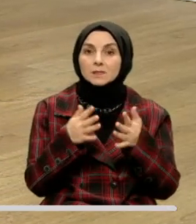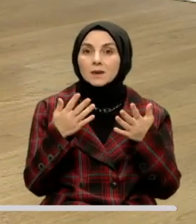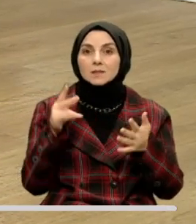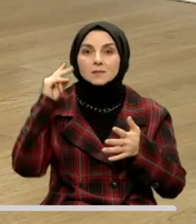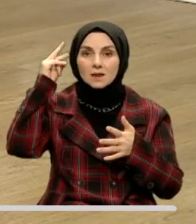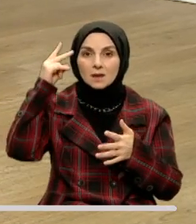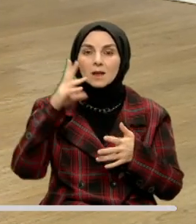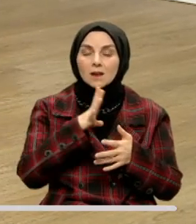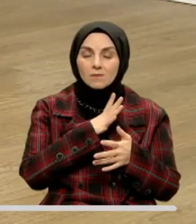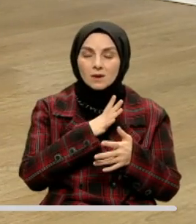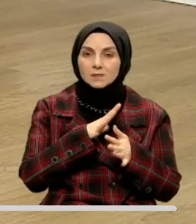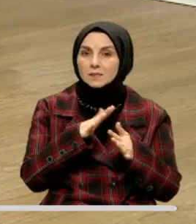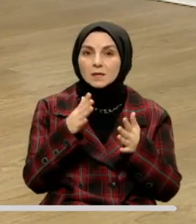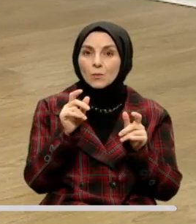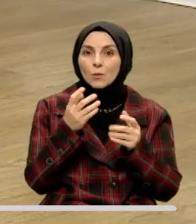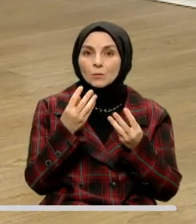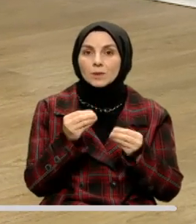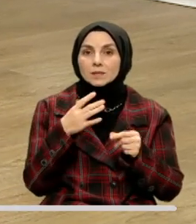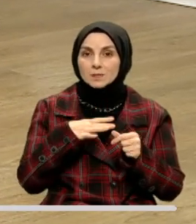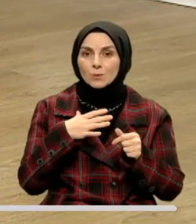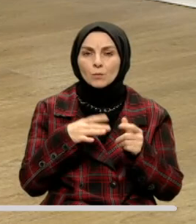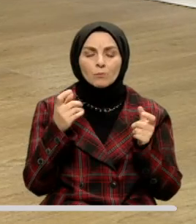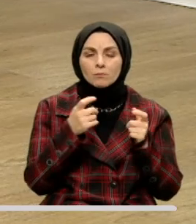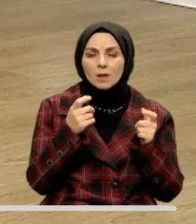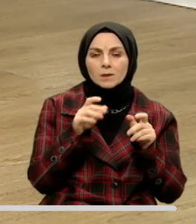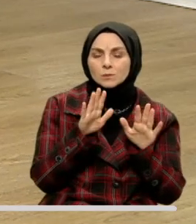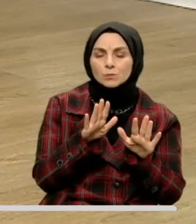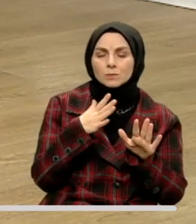hayaller vardır. Ne olmak istiyor? Nerede durmak istiyorum,